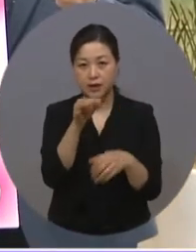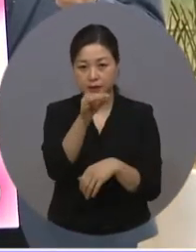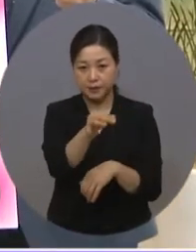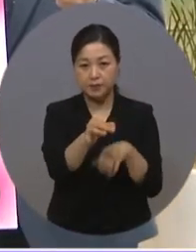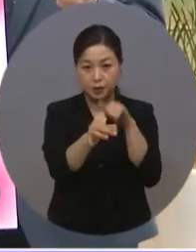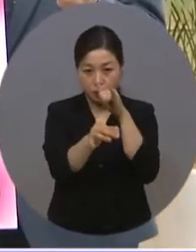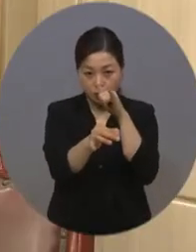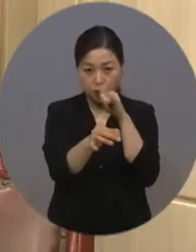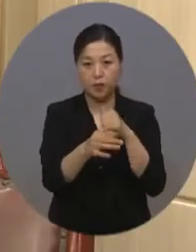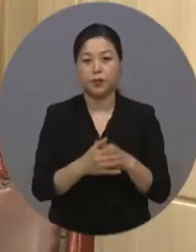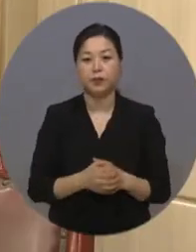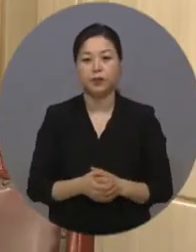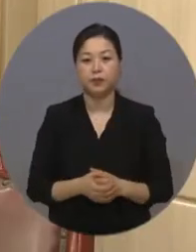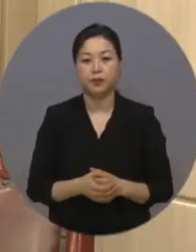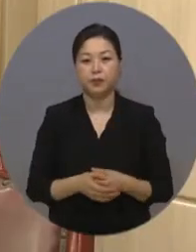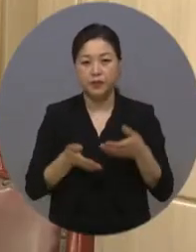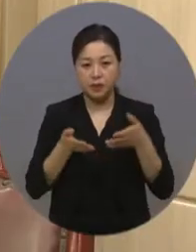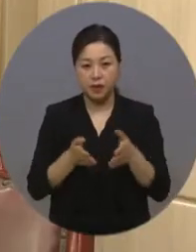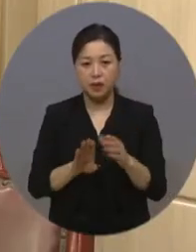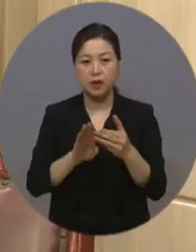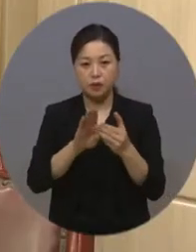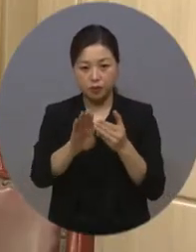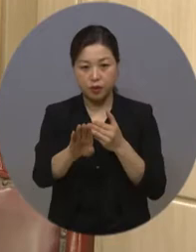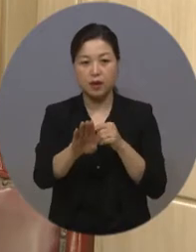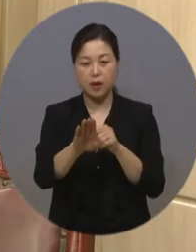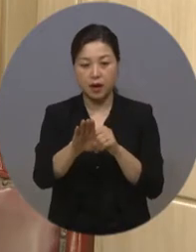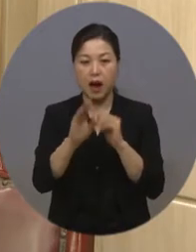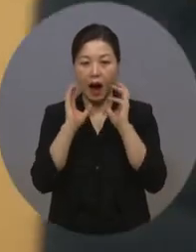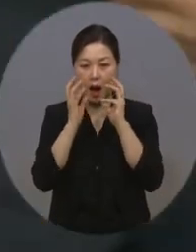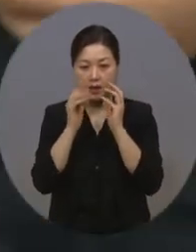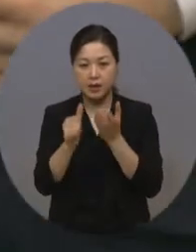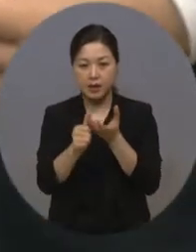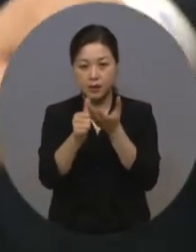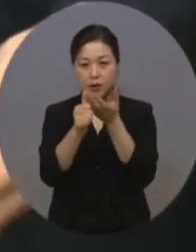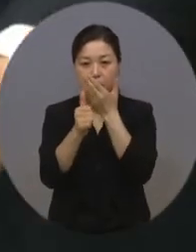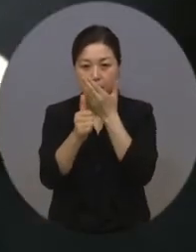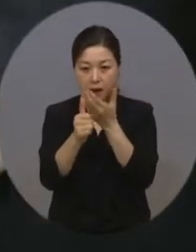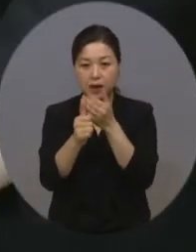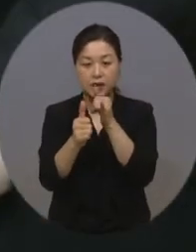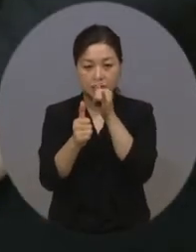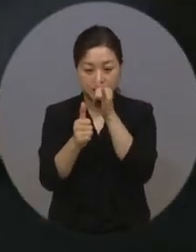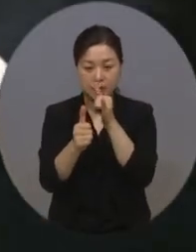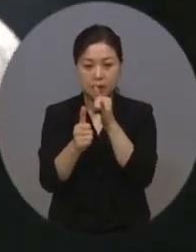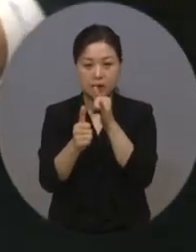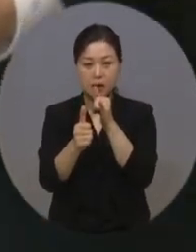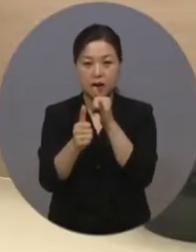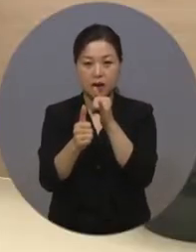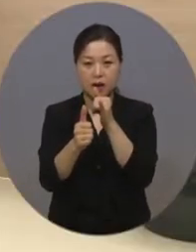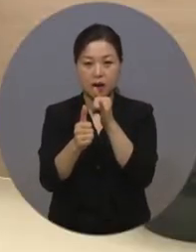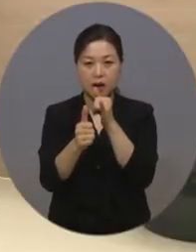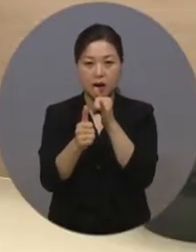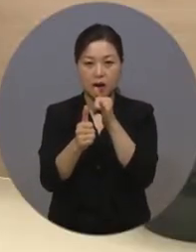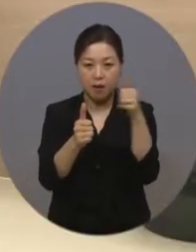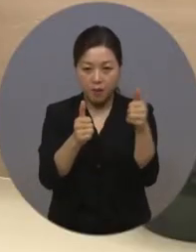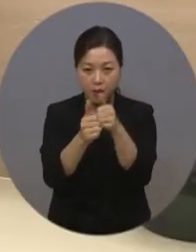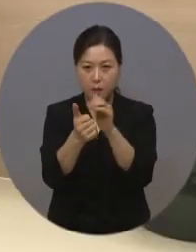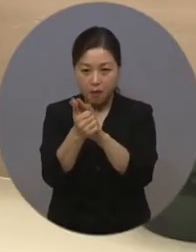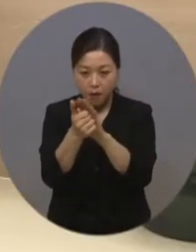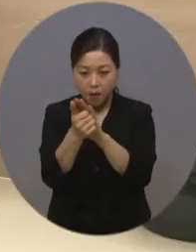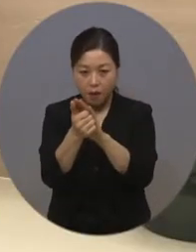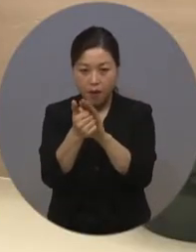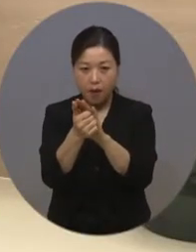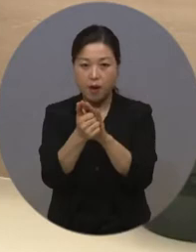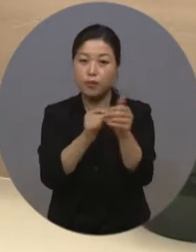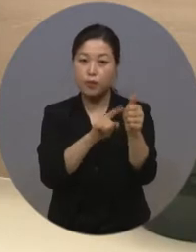시작을 해서 그리고 태어나면 그 아이를 케어해 줄 수 있는 어 뭐 뭐 아이돌 보험 하시는 분